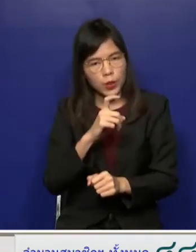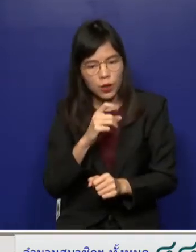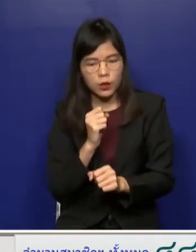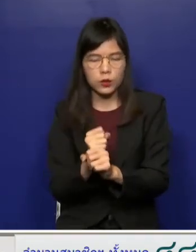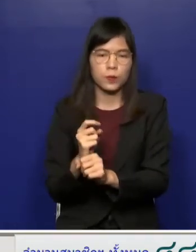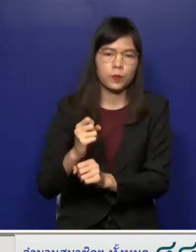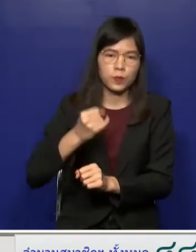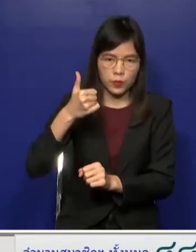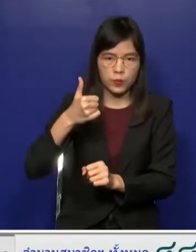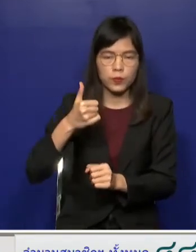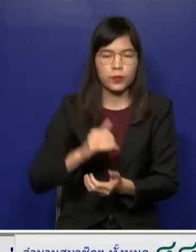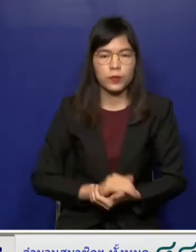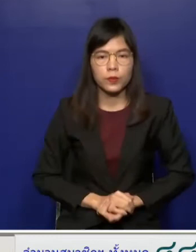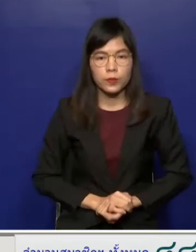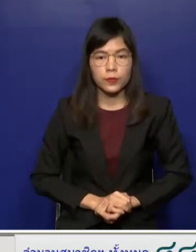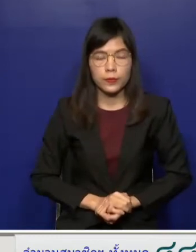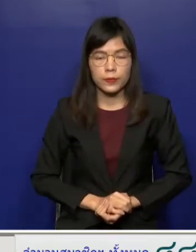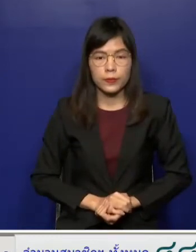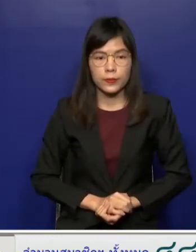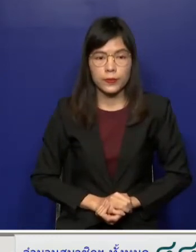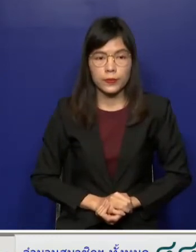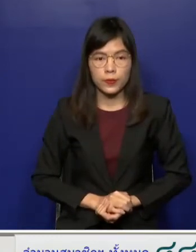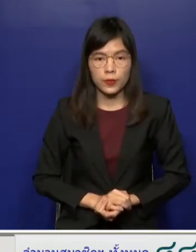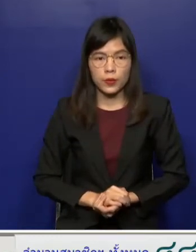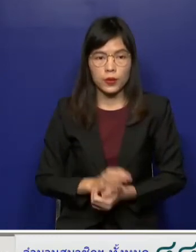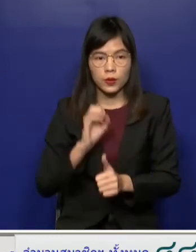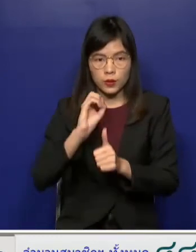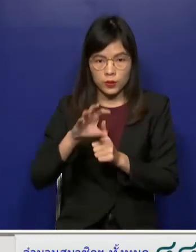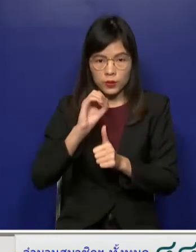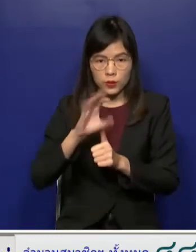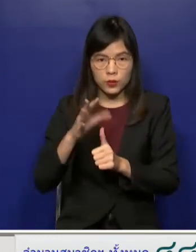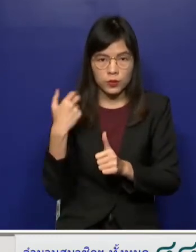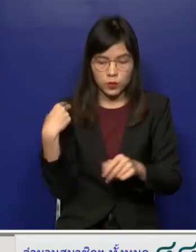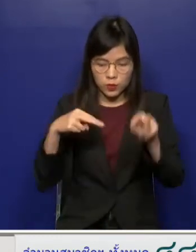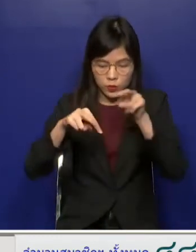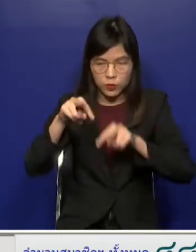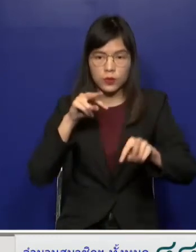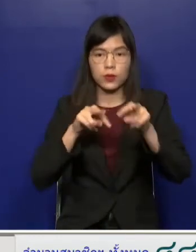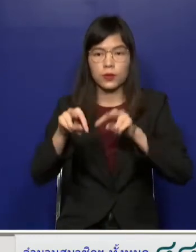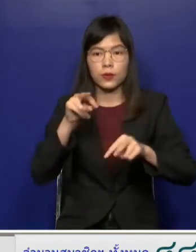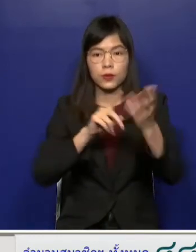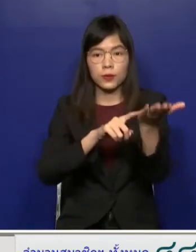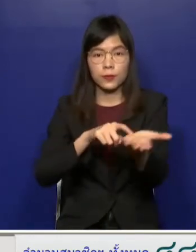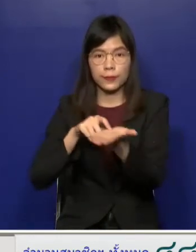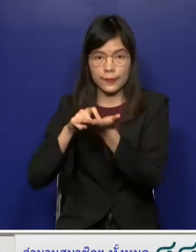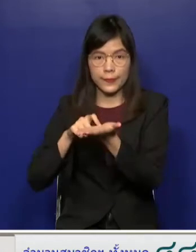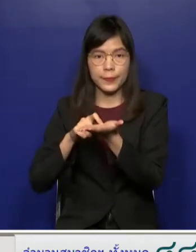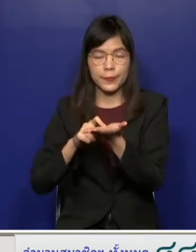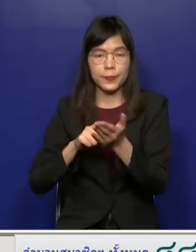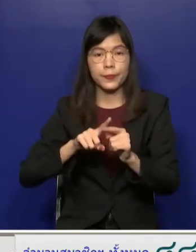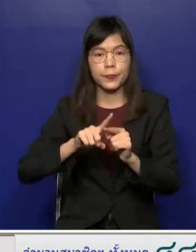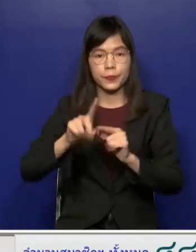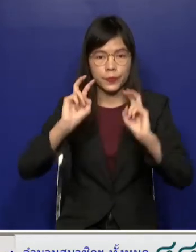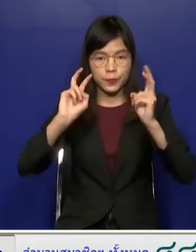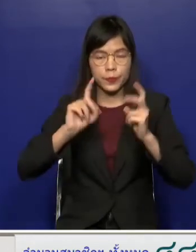จะขอเสนอข้อสังเกตนะครับเพียงเรื่องเดียวเนี่ยแหละครับนอกนั้นเนี่ยผมเองก็เ